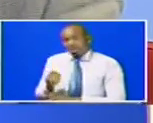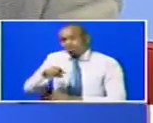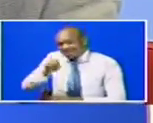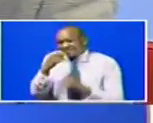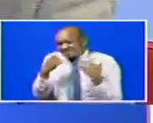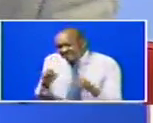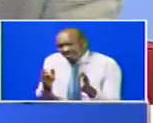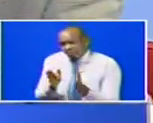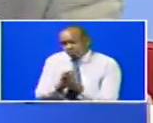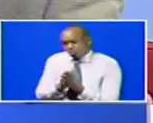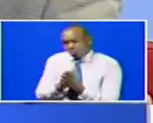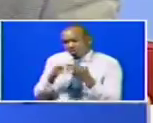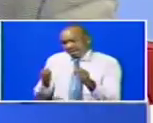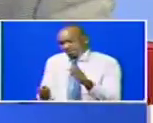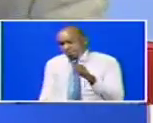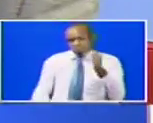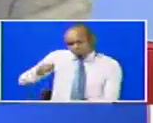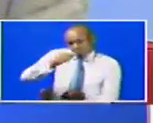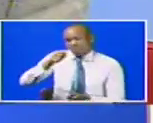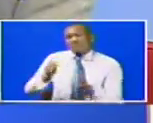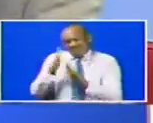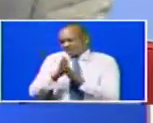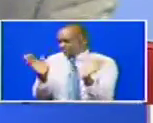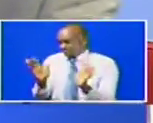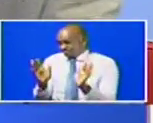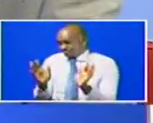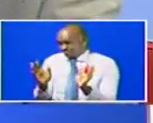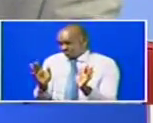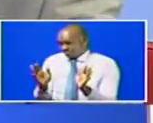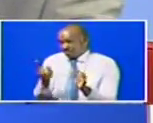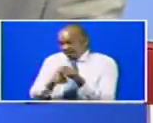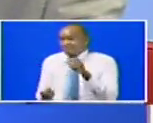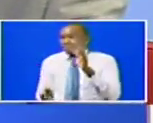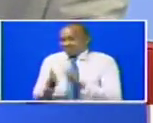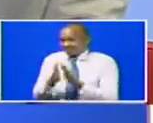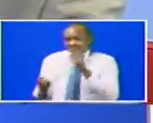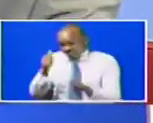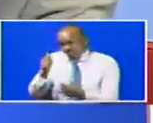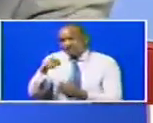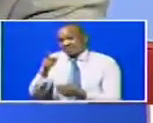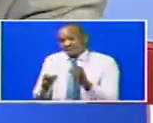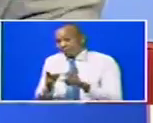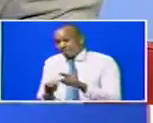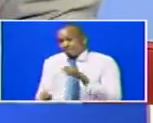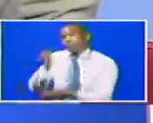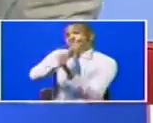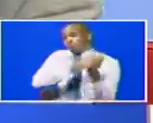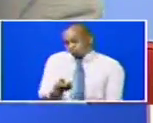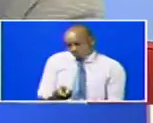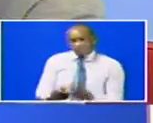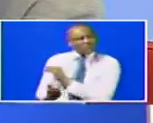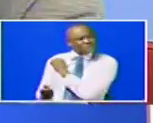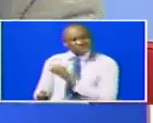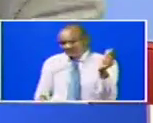usijaribu ku oversteer ama kukata steering kwa haraka. Kwa sababu ukikata steering kwa haraka, hiyo ina maana kwamba hiyo gari itajivuta na itaenda mbali